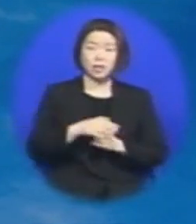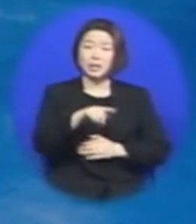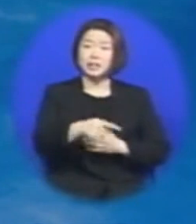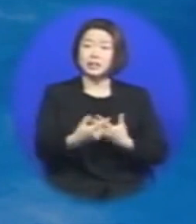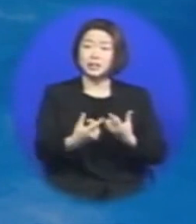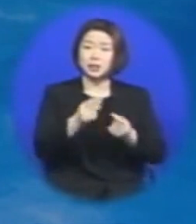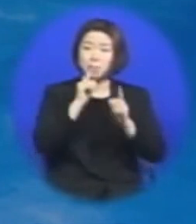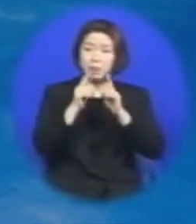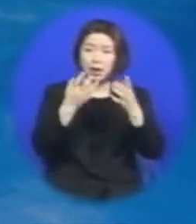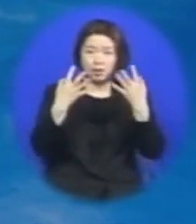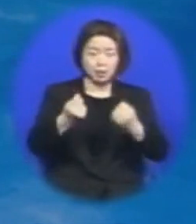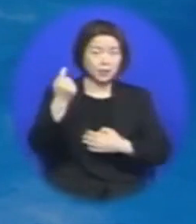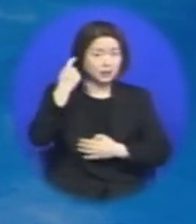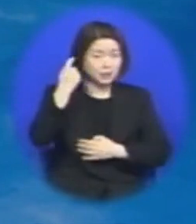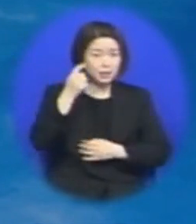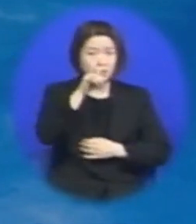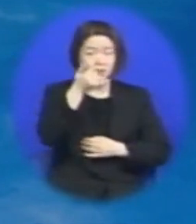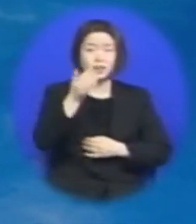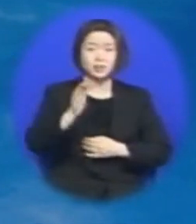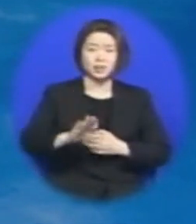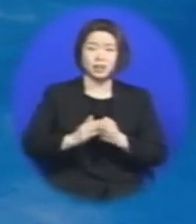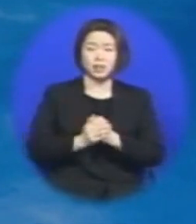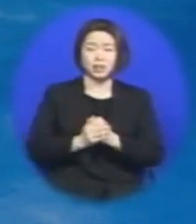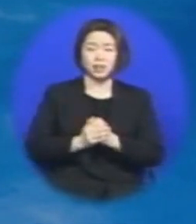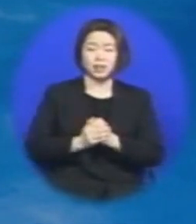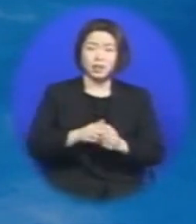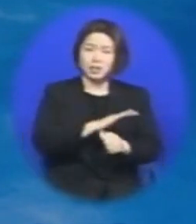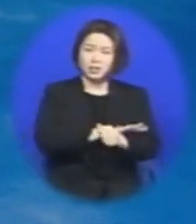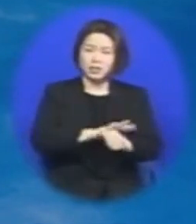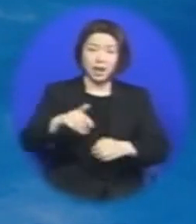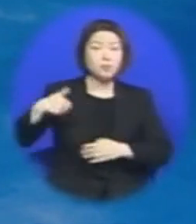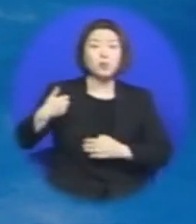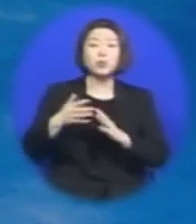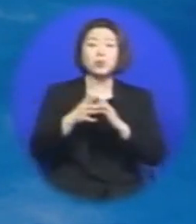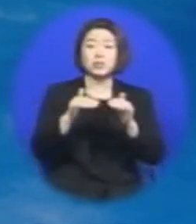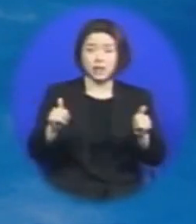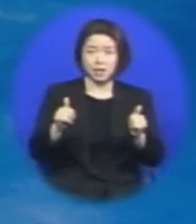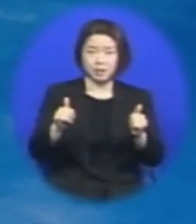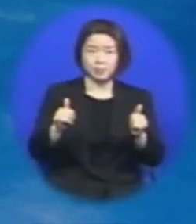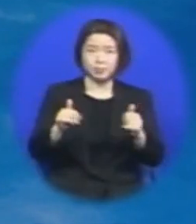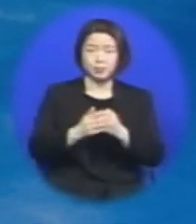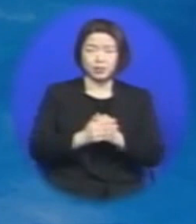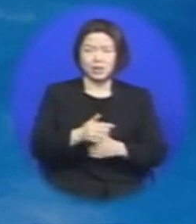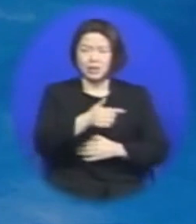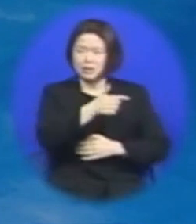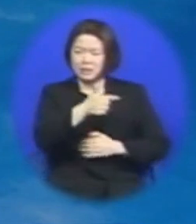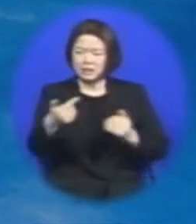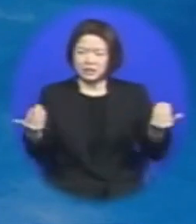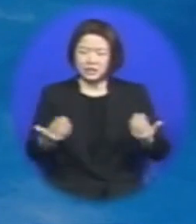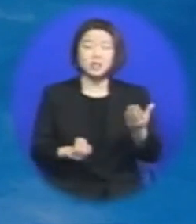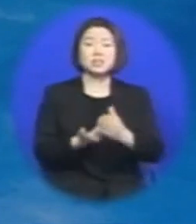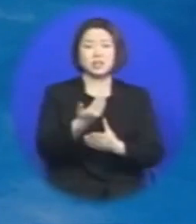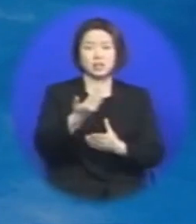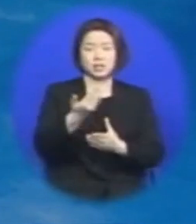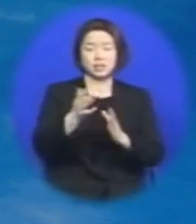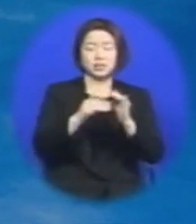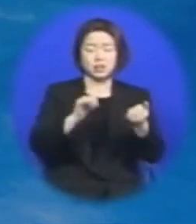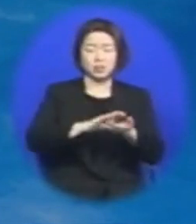많이 들었는데 여러분 잘 모르겠는 분들은요 큰일 날